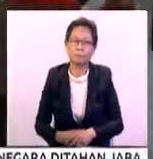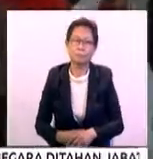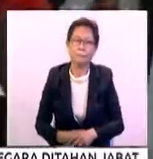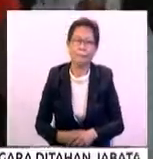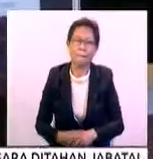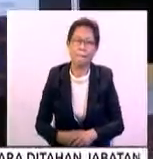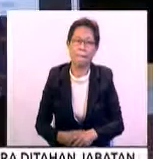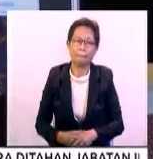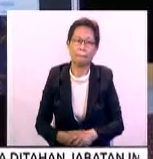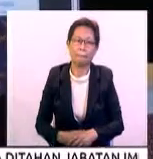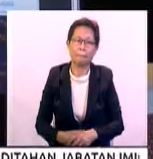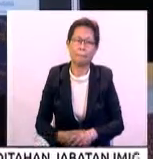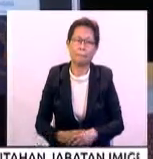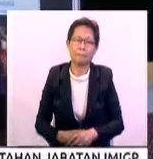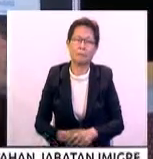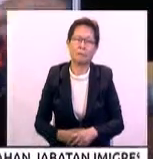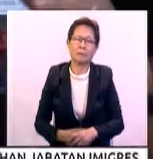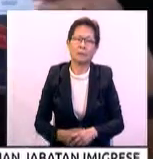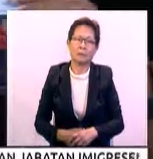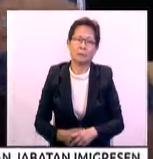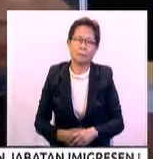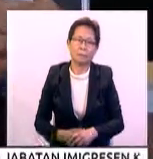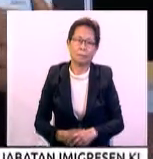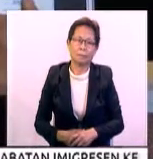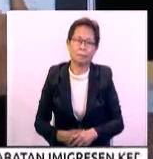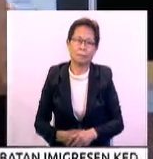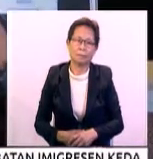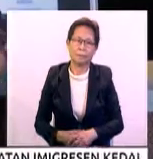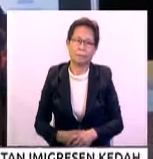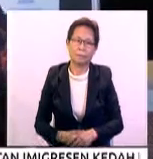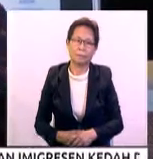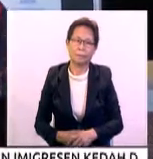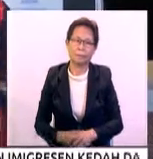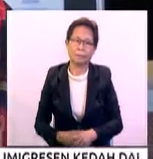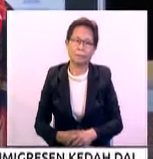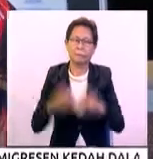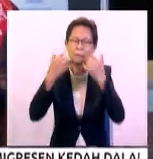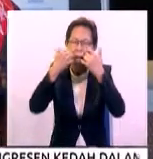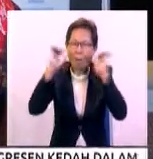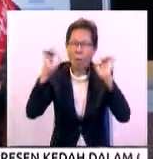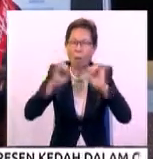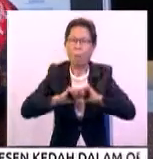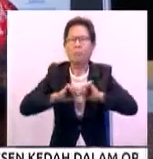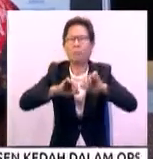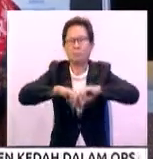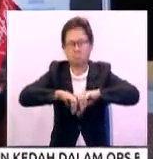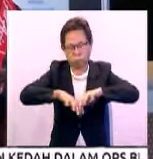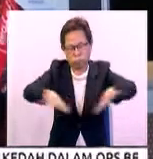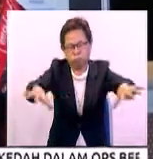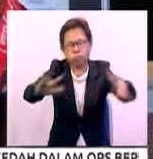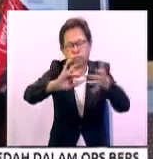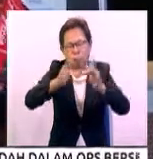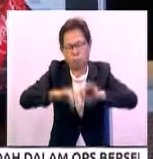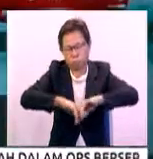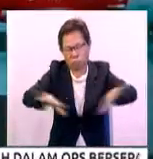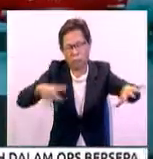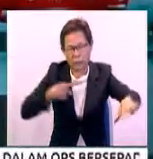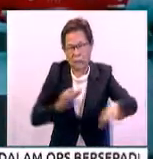Dari segi kemampuan dari in terms of extension of network and what not, kita akan